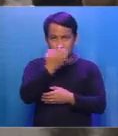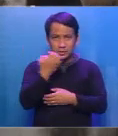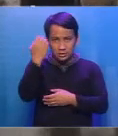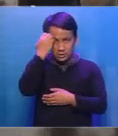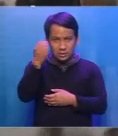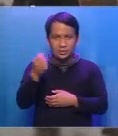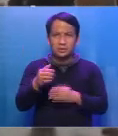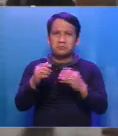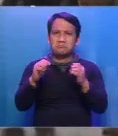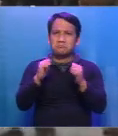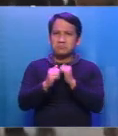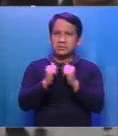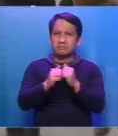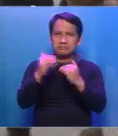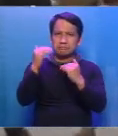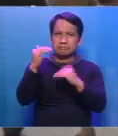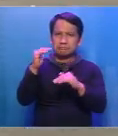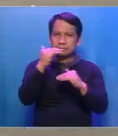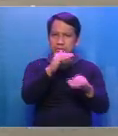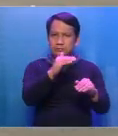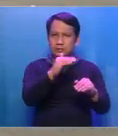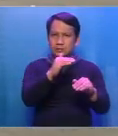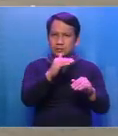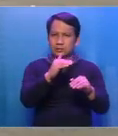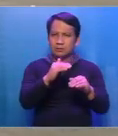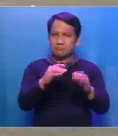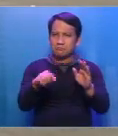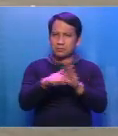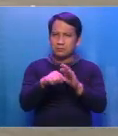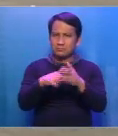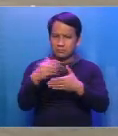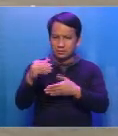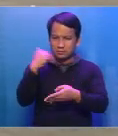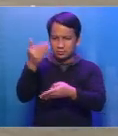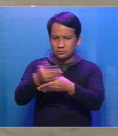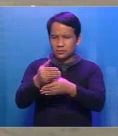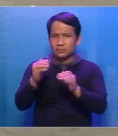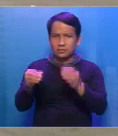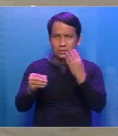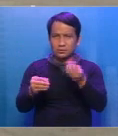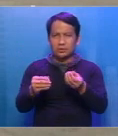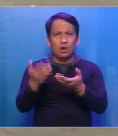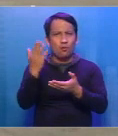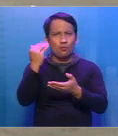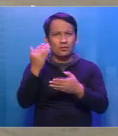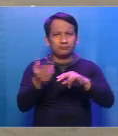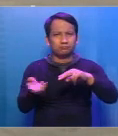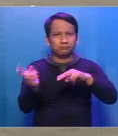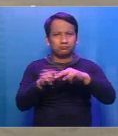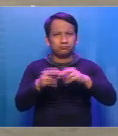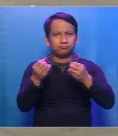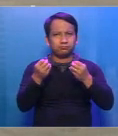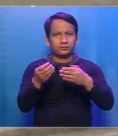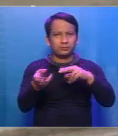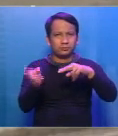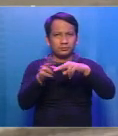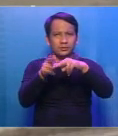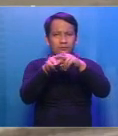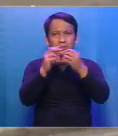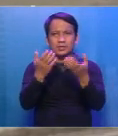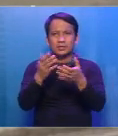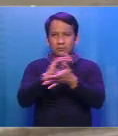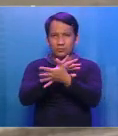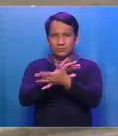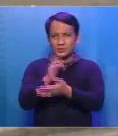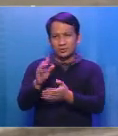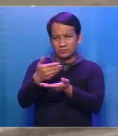sabihin, limitado na ang paglabas ng tao. Ito'y kasunod ng balitang pagtaas ng kaso ng COVID-19 sa ilang bahagi ng United Kingdom